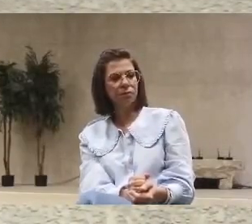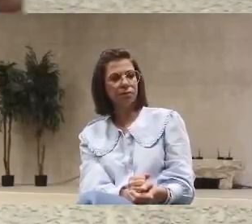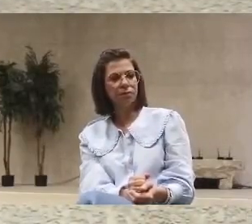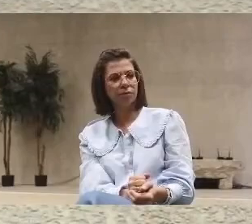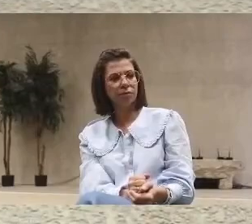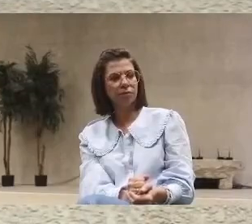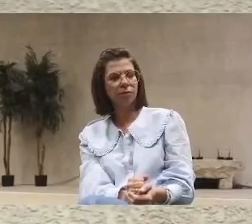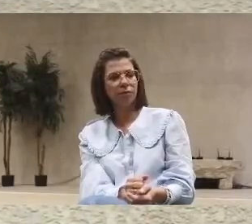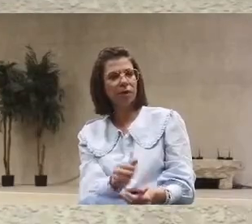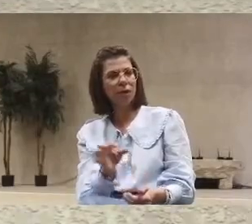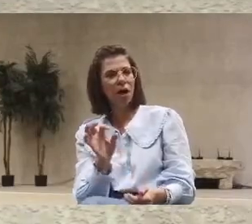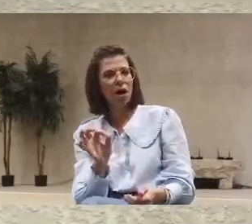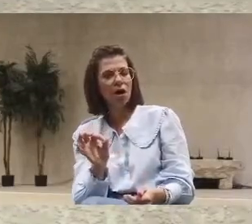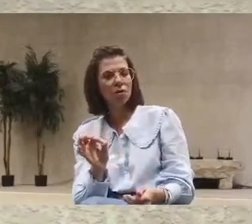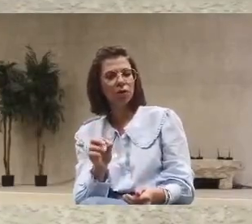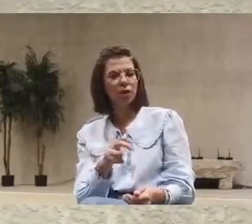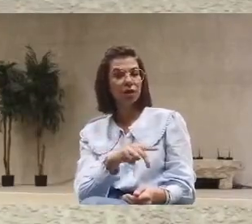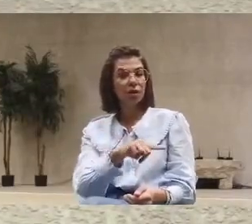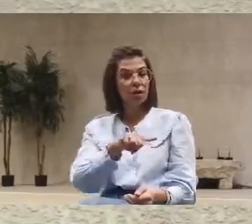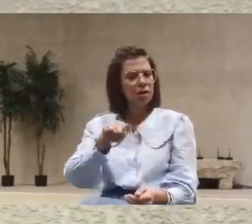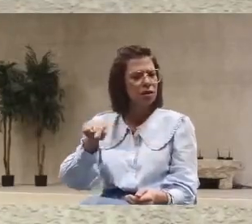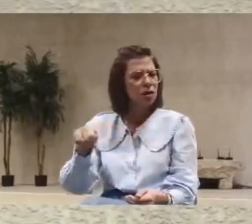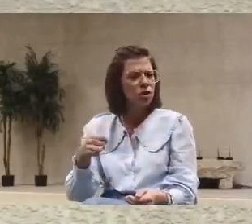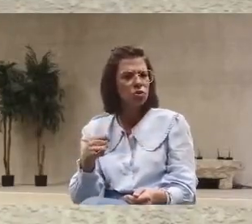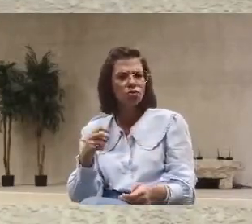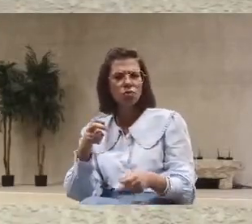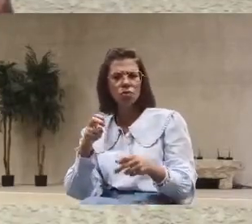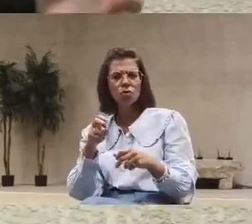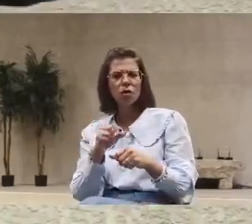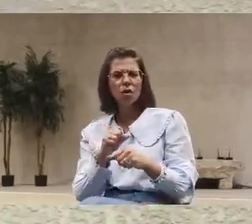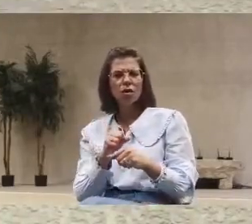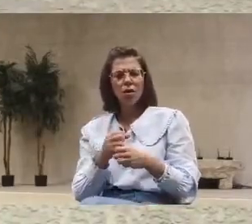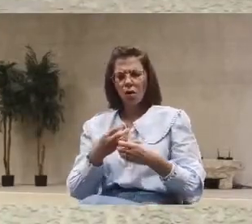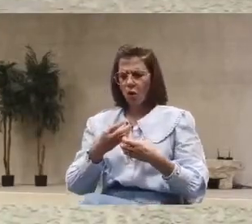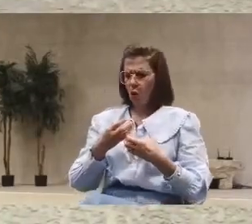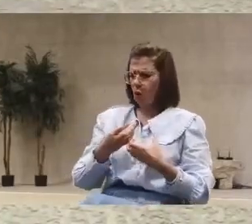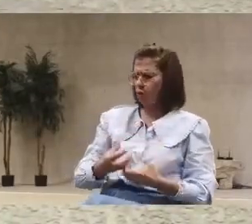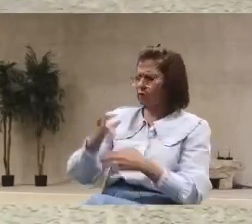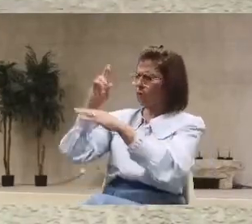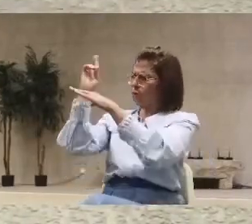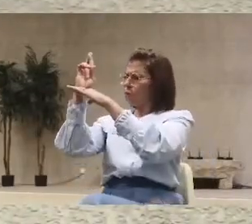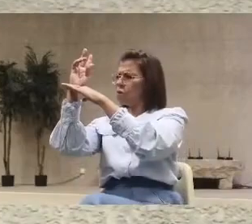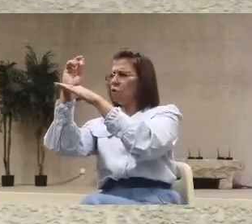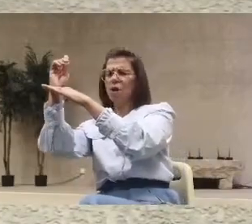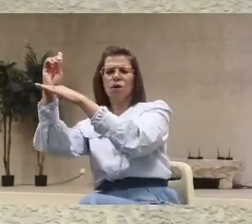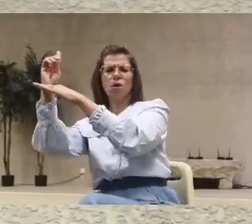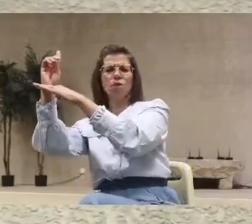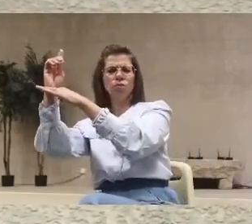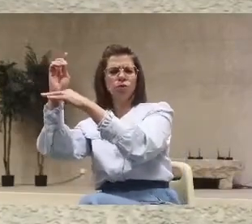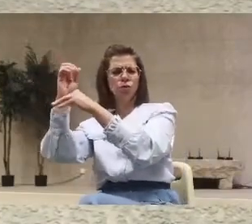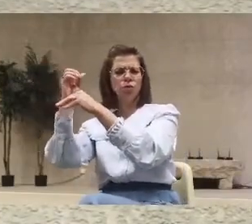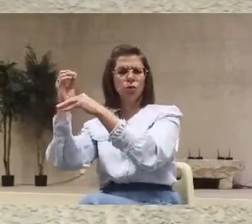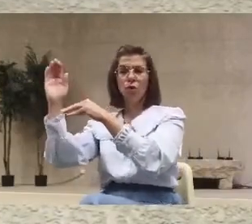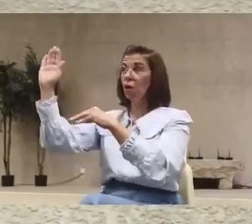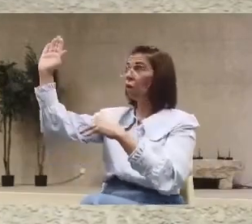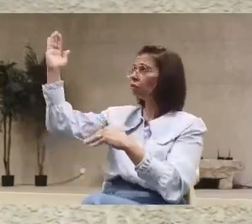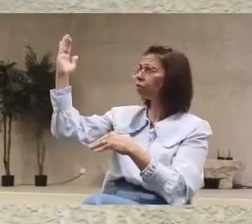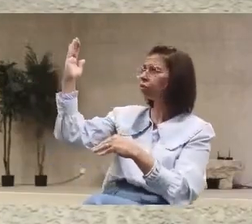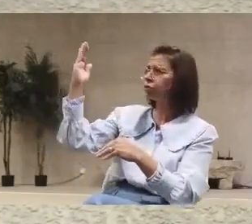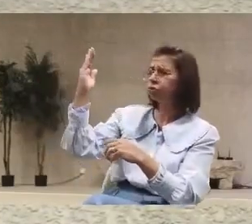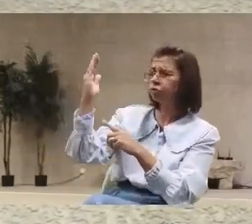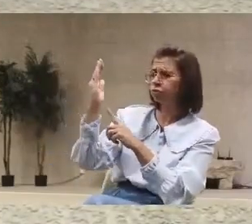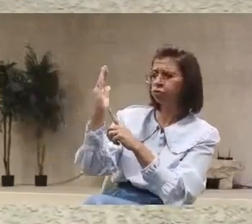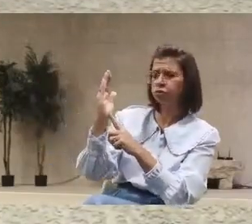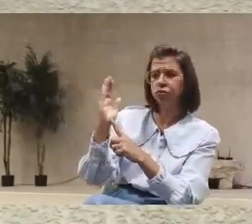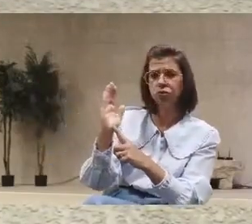l'action de Dieu la gloire de Dieu la puissance de Dieu se manifester le royaume de Dieu justement le règne de Dieu